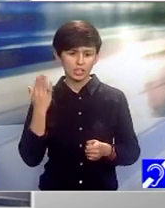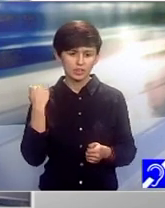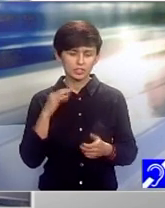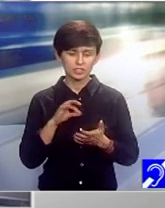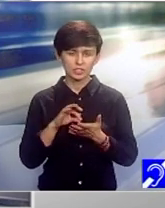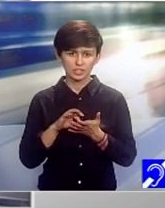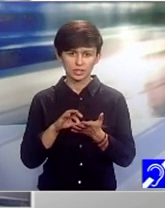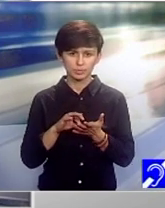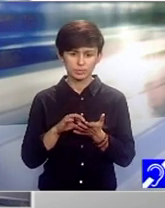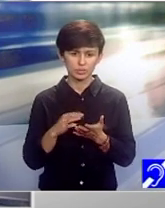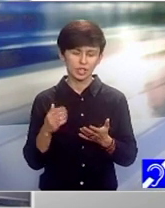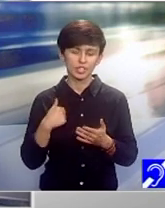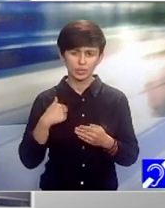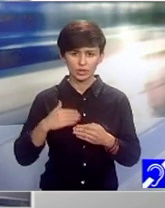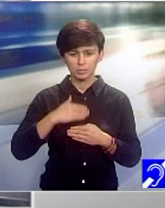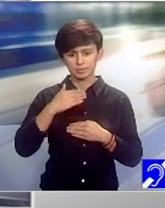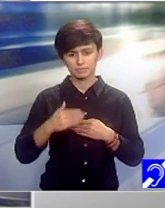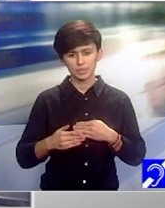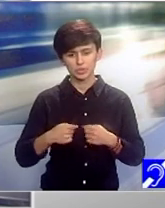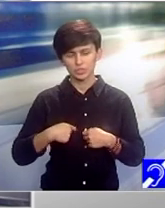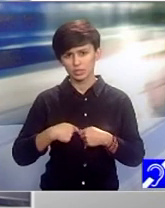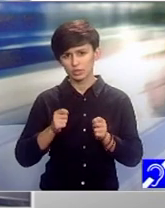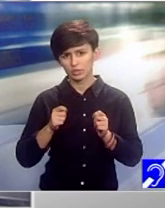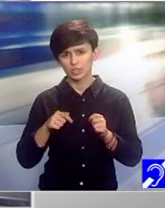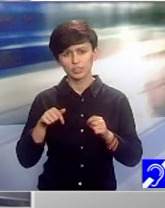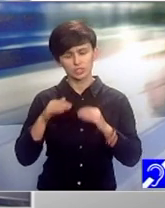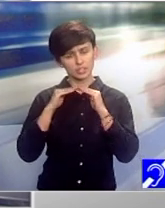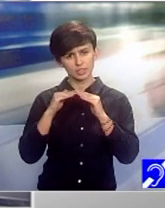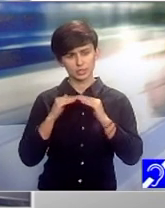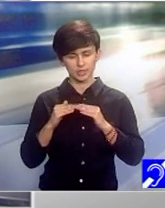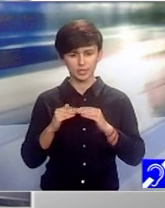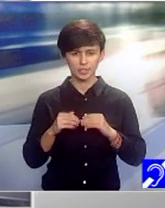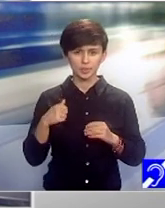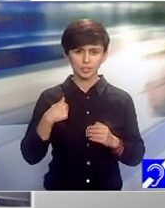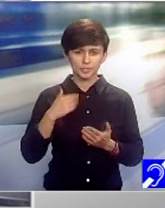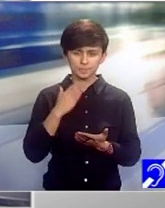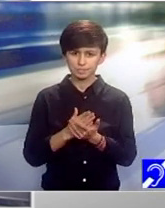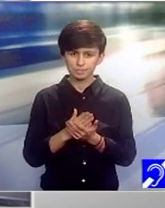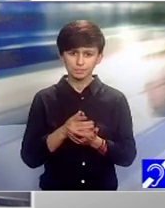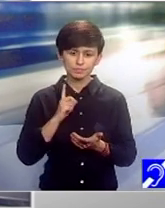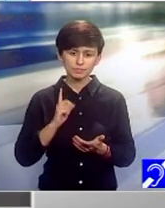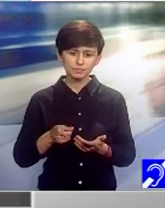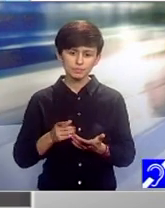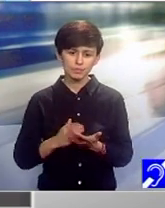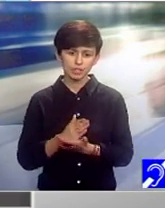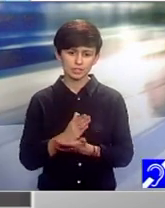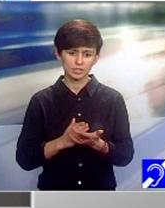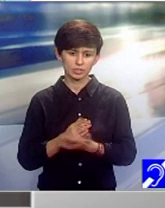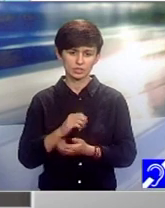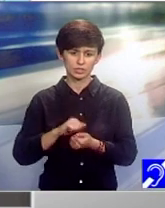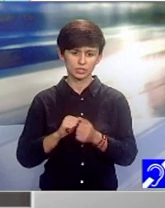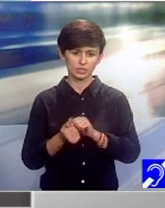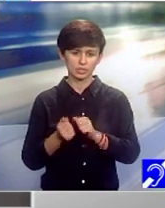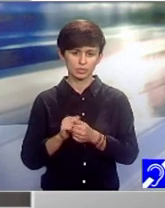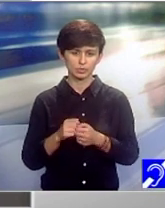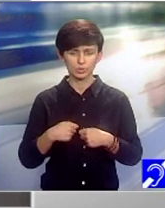Când am trecut peste toate aceste faze, am întâlnit acel supraviețuitor de cancer și am decis că trebuie să merg mai departe și să lupt cu tot ce,